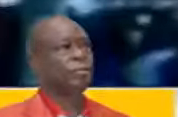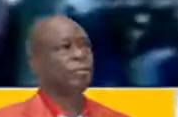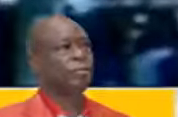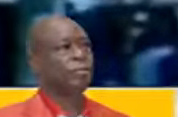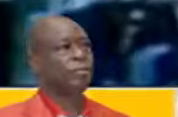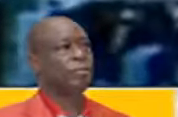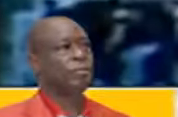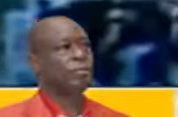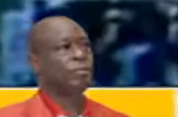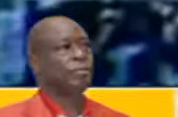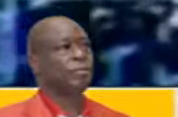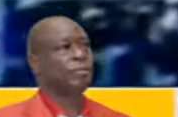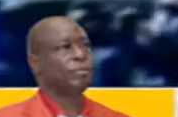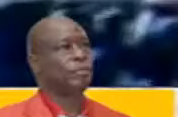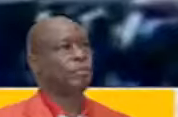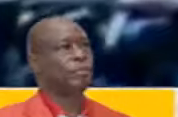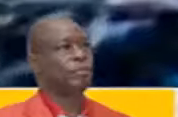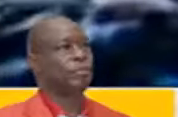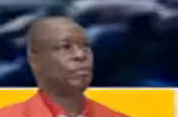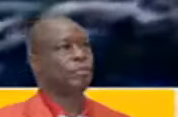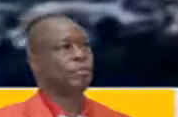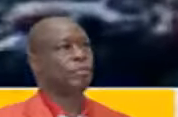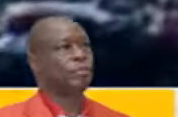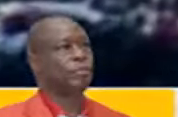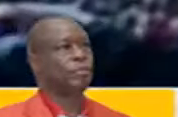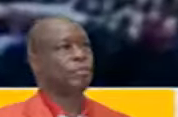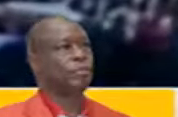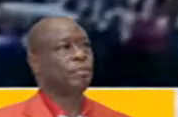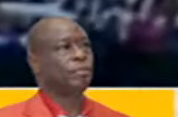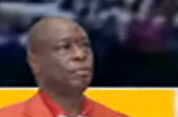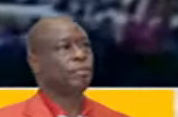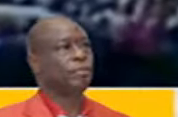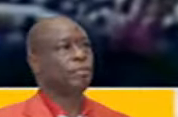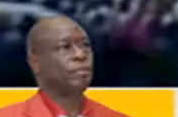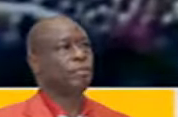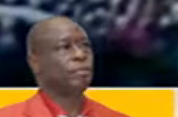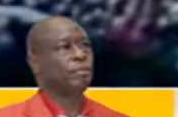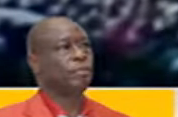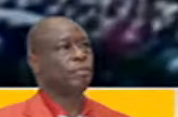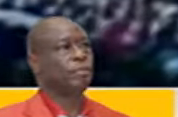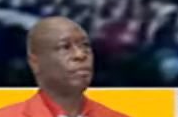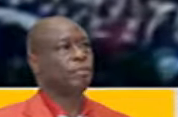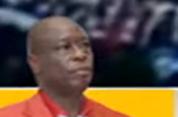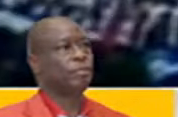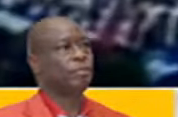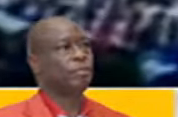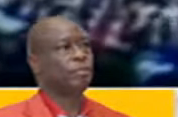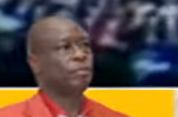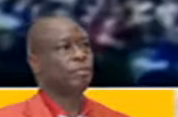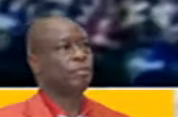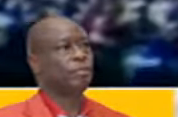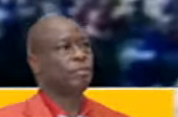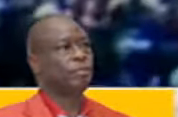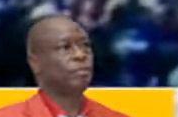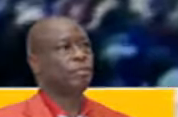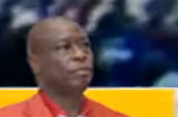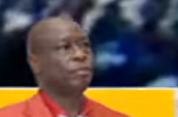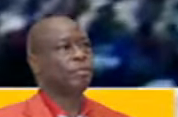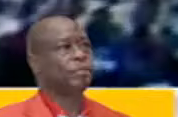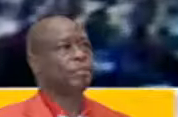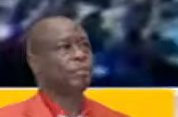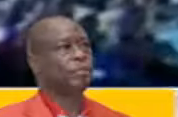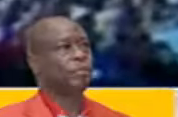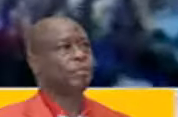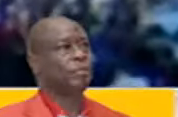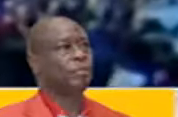ambaye walibomolewa. Sindio? Maybe you can... Na nimeona mumeandika vizuri, Mr. Speaker, sir, because of time, you're requesting